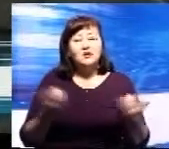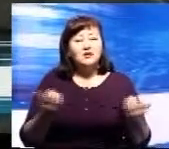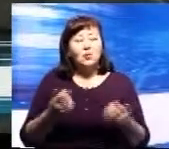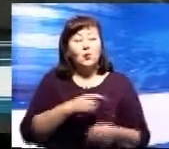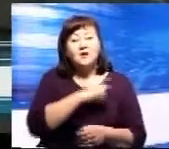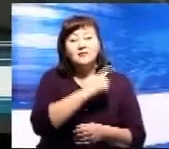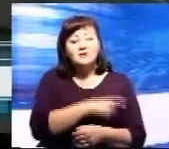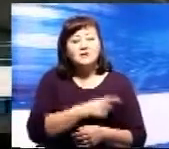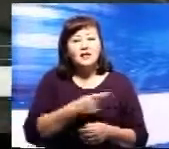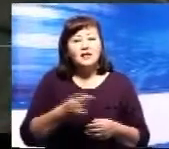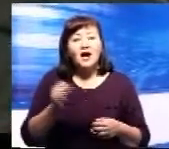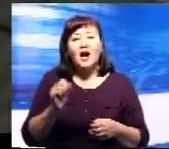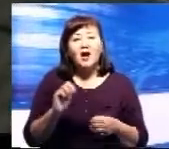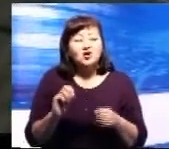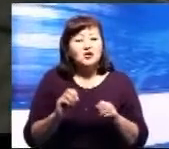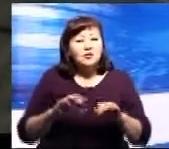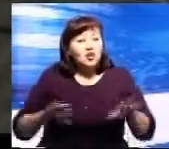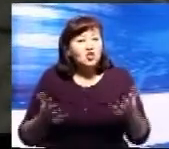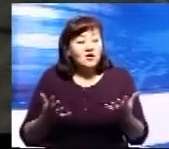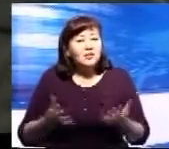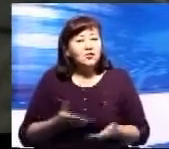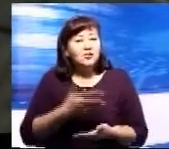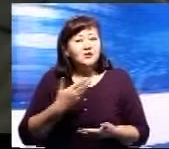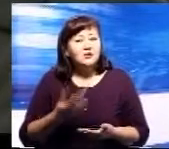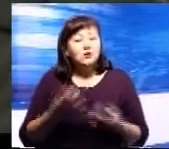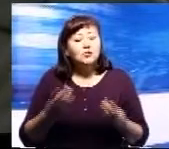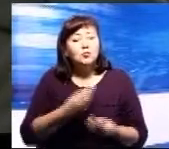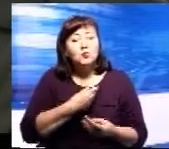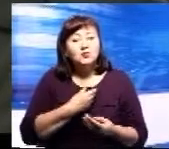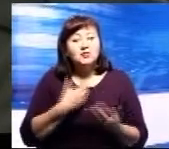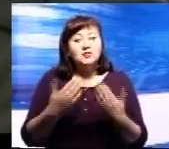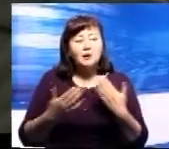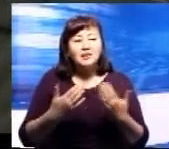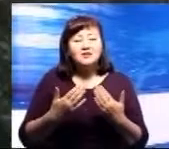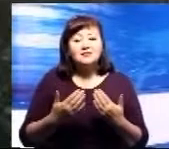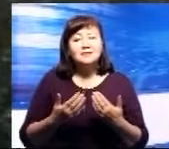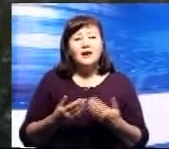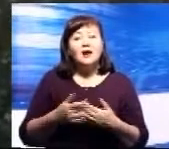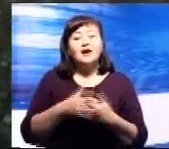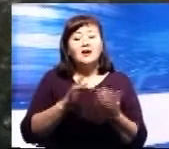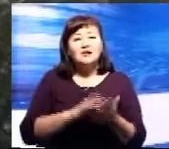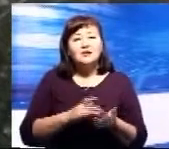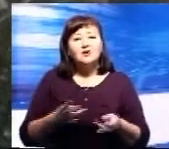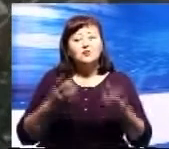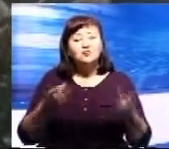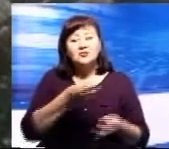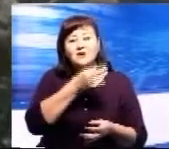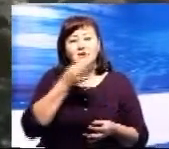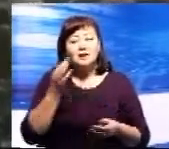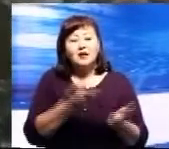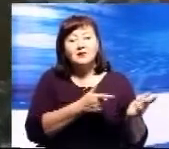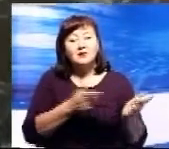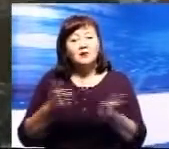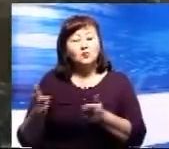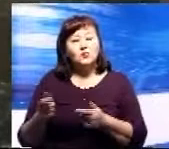У нас погода балует, еще пока тепло. Но вместе с тем хотел бы обратиться к горожанам, что все эти вопросы нужно решать заблаговременно. У